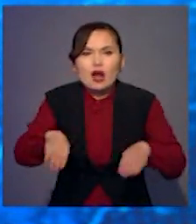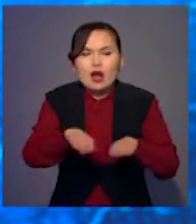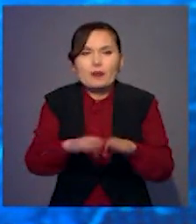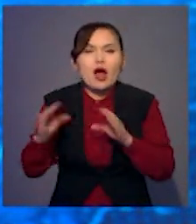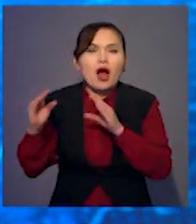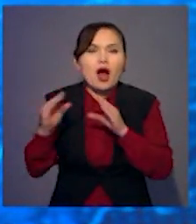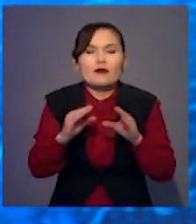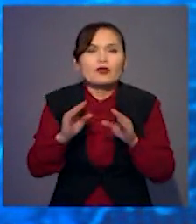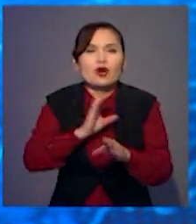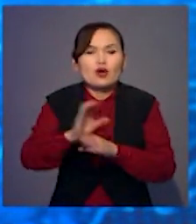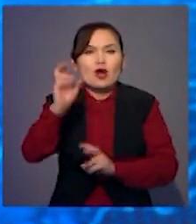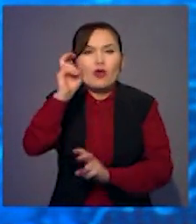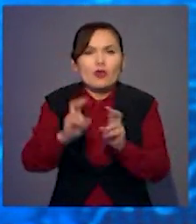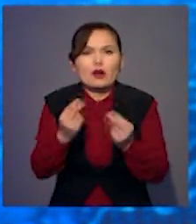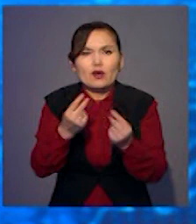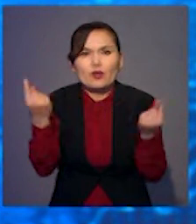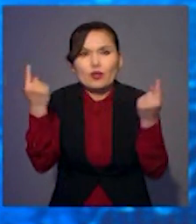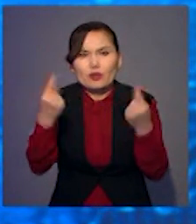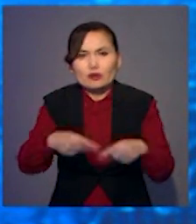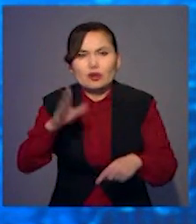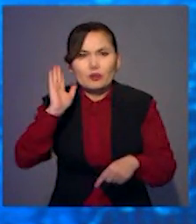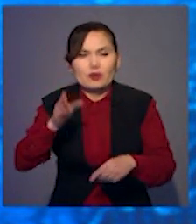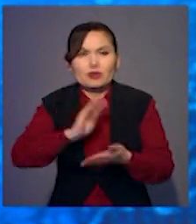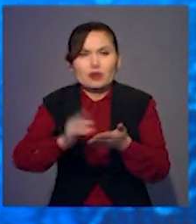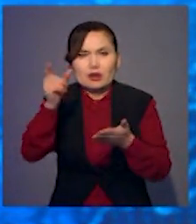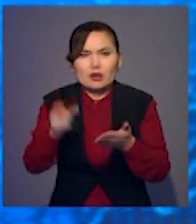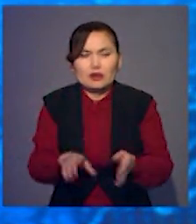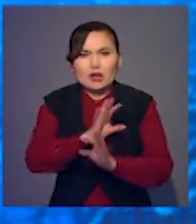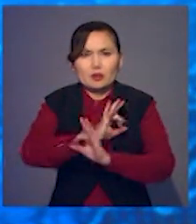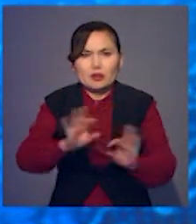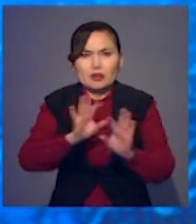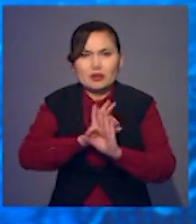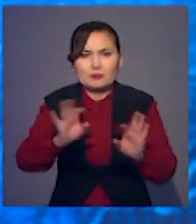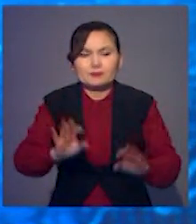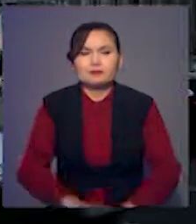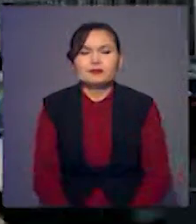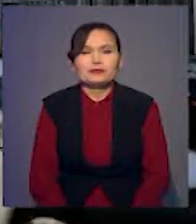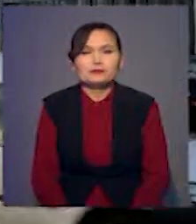саласы үлкен шығынға батады деп болжайды мамандар. Толығырақ тілші материалында.